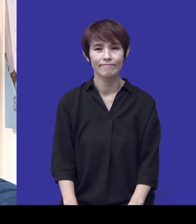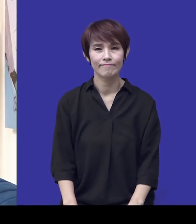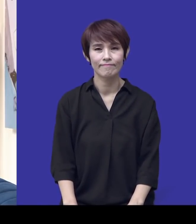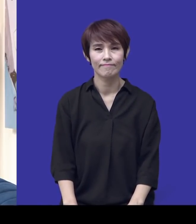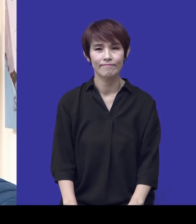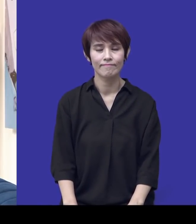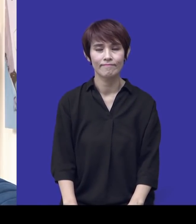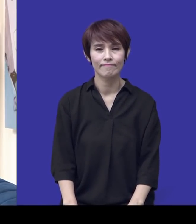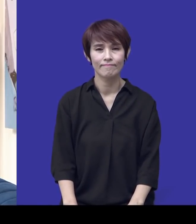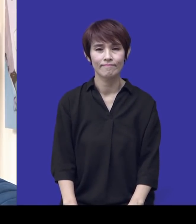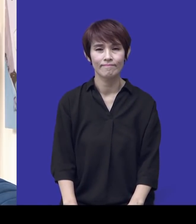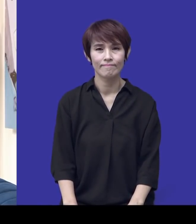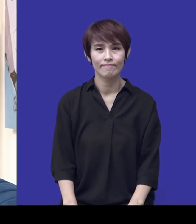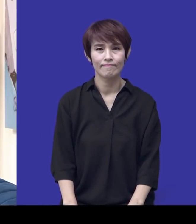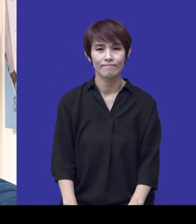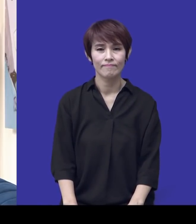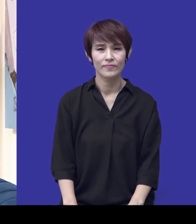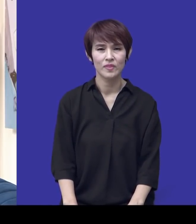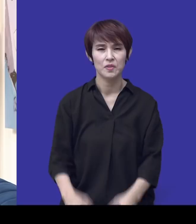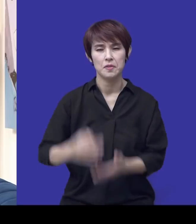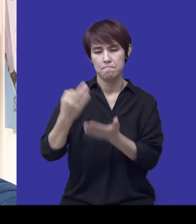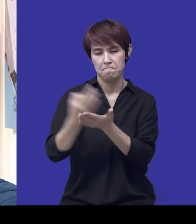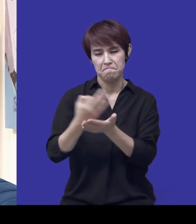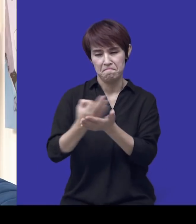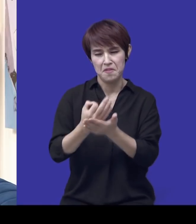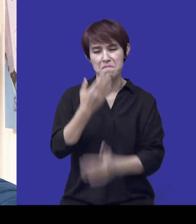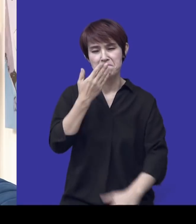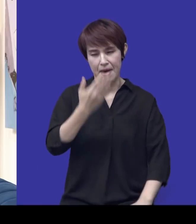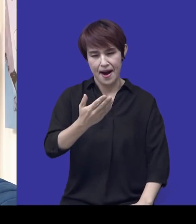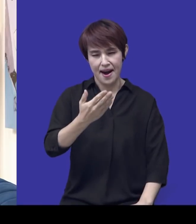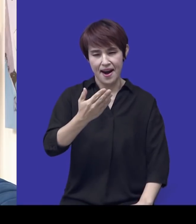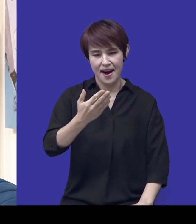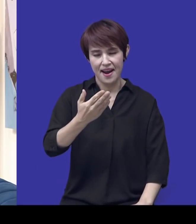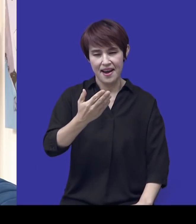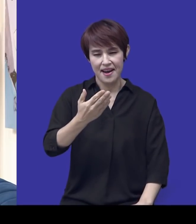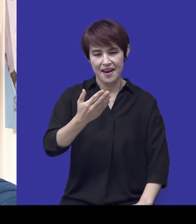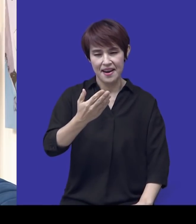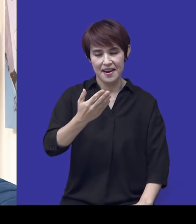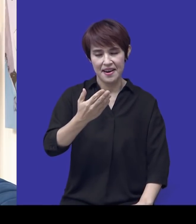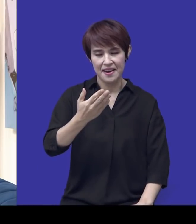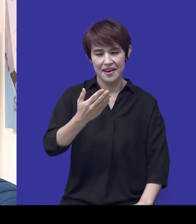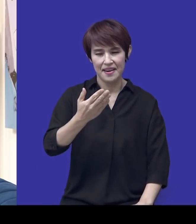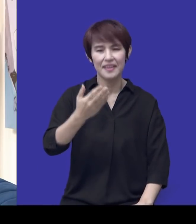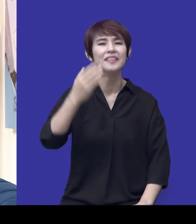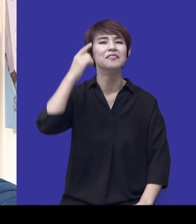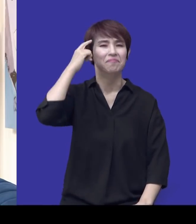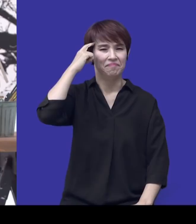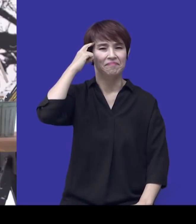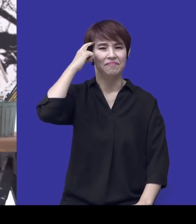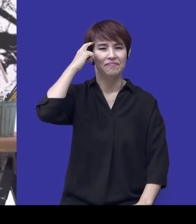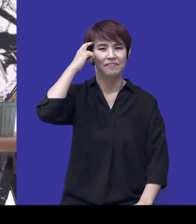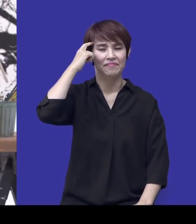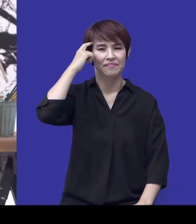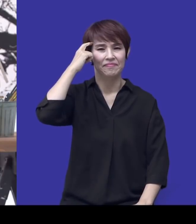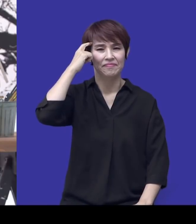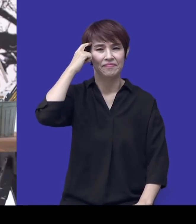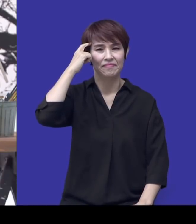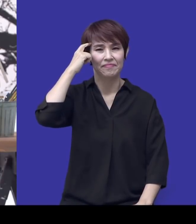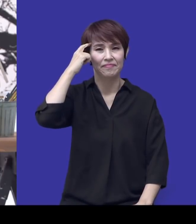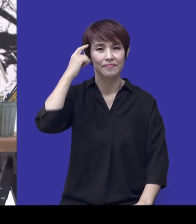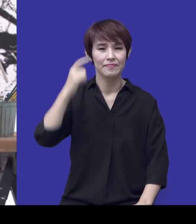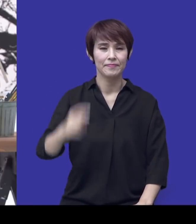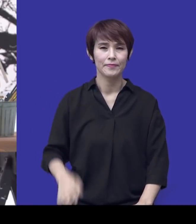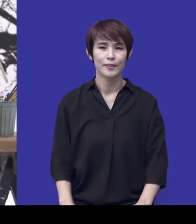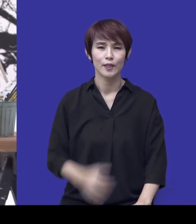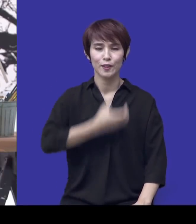돈을 정말 이제 확실히 많이 벌 수 있겠다 그런 길이 제 눈앞에 이제 태어나서 처음으로 보였고 네. 저는 정말 이제